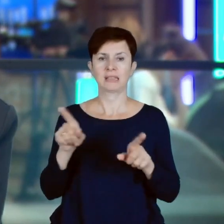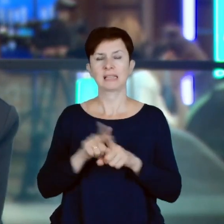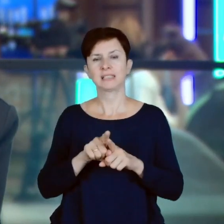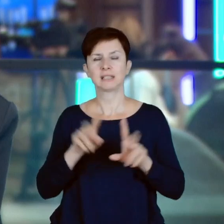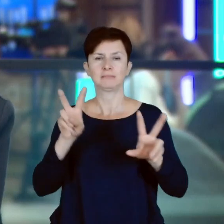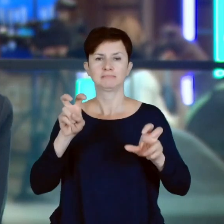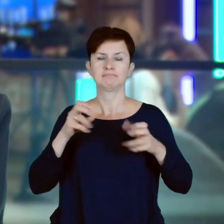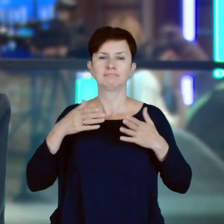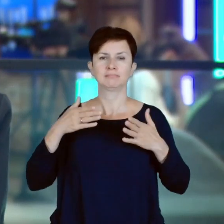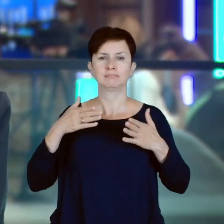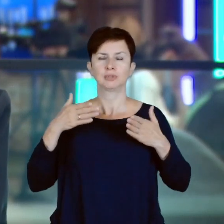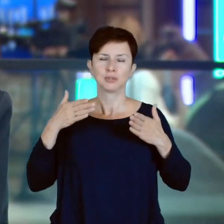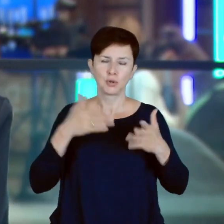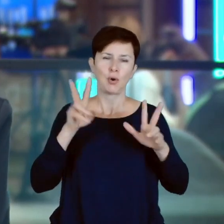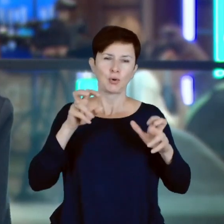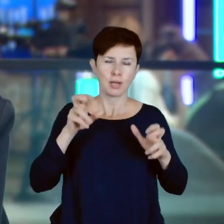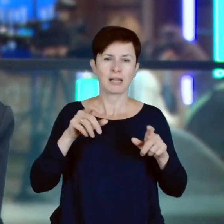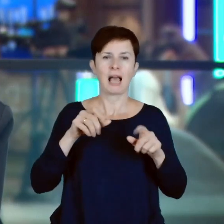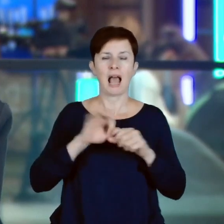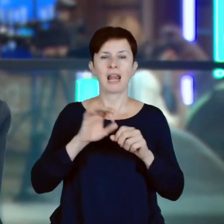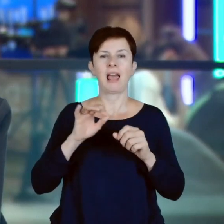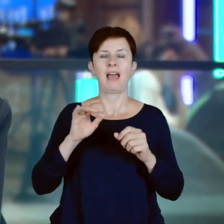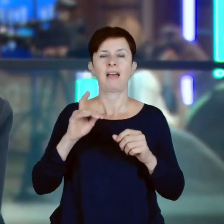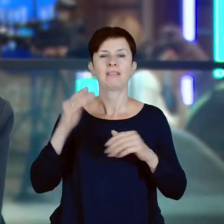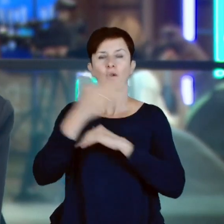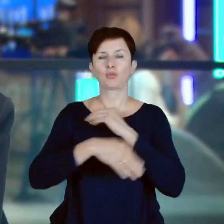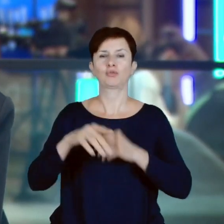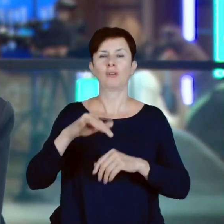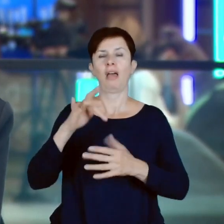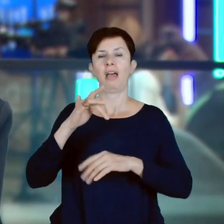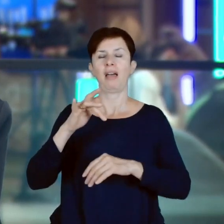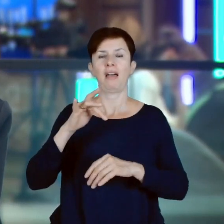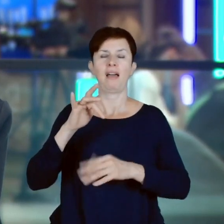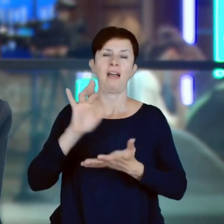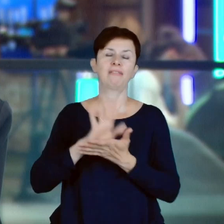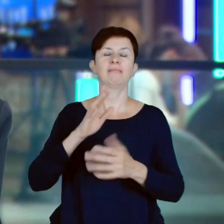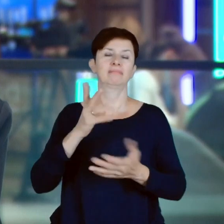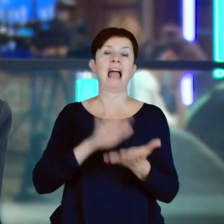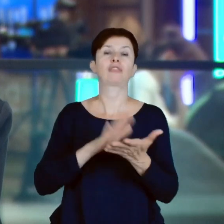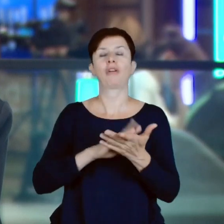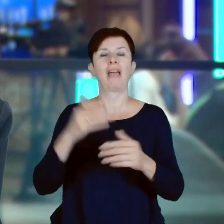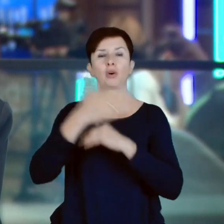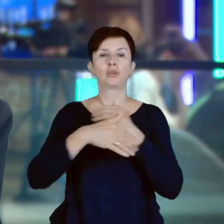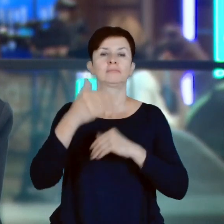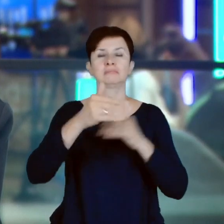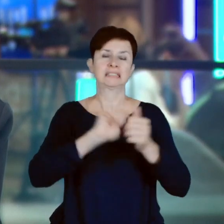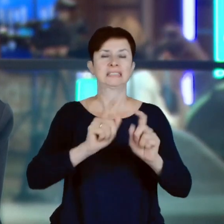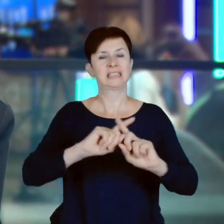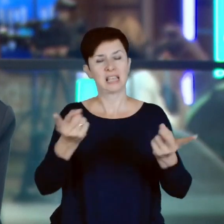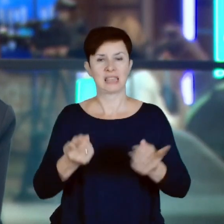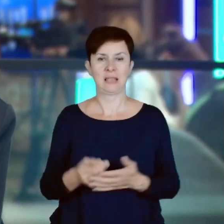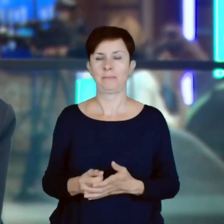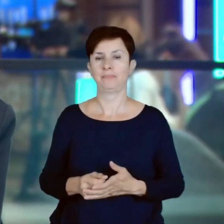neuronalną, ale kończąc inną nagrodą, że tak powiem. Natomiast dalej mimo wszystko oczywiście możemy też, są